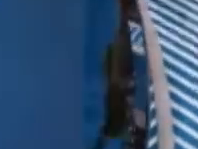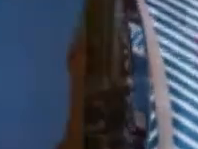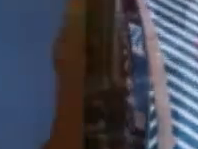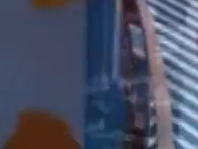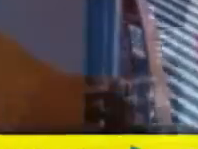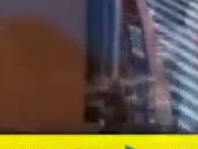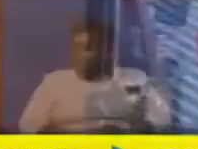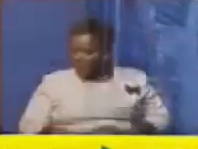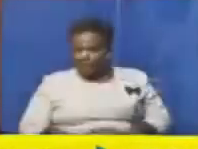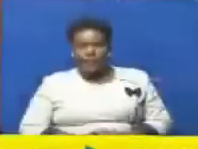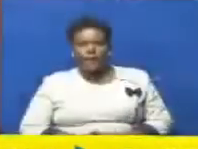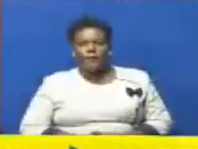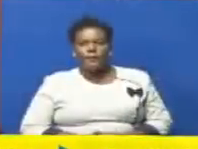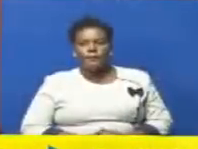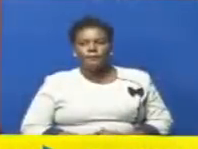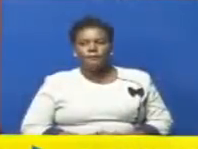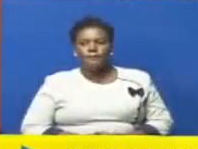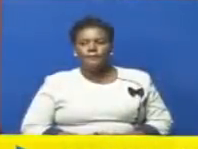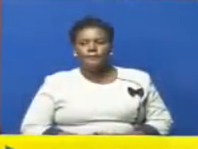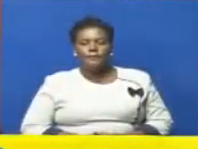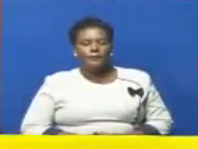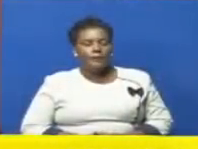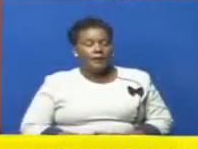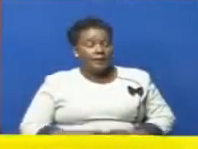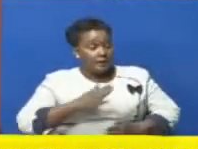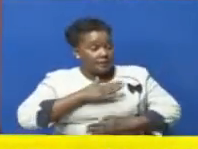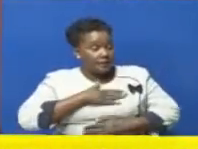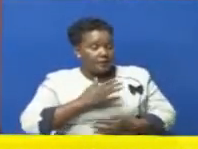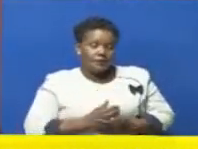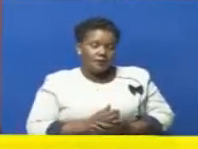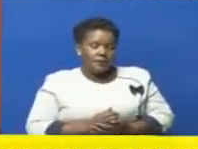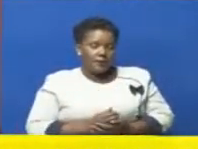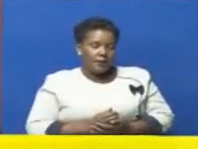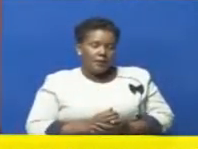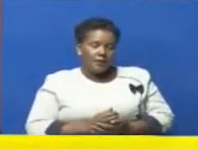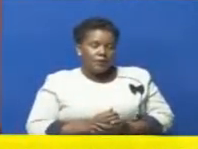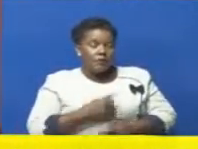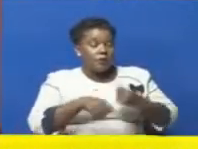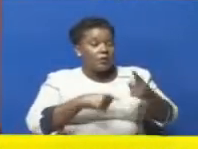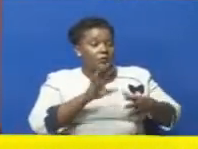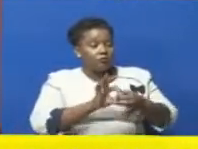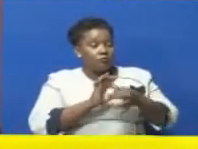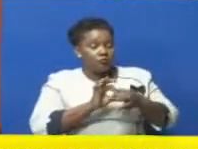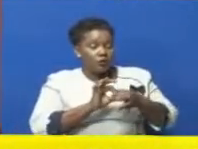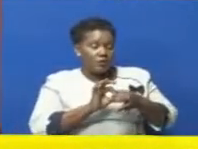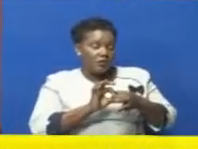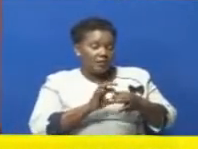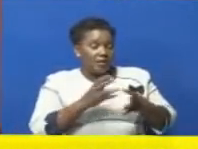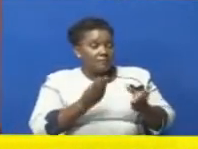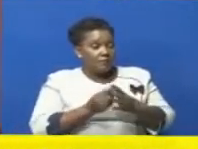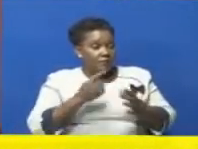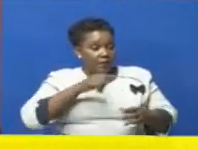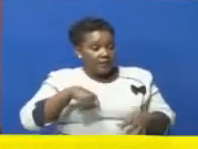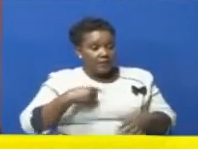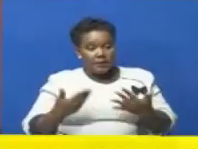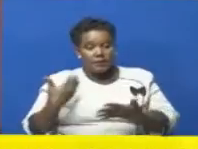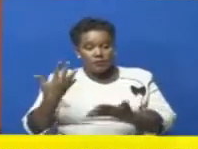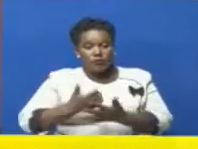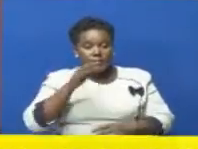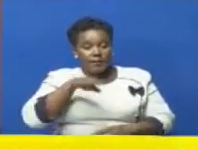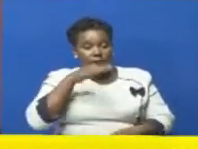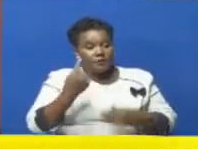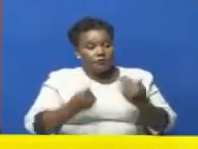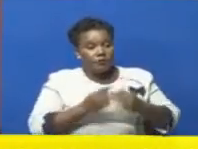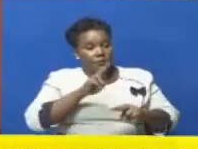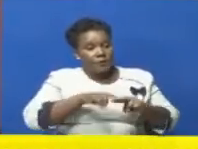Na mwasante kwa kuendelea kuichagua TBC1. Aridhio bado ipo na wewe katika saa yetu ya kwanza. Na sasa moja kwa moja tuelekee makao makuu ya nchi Dodoma. Na huko